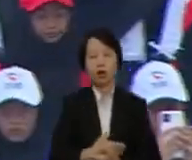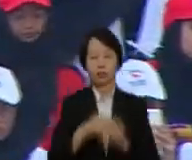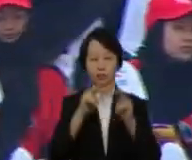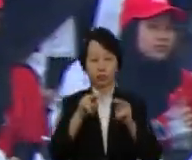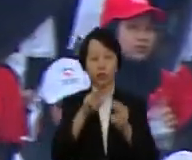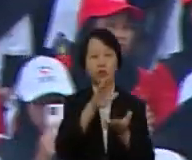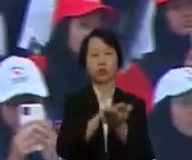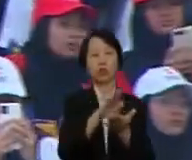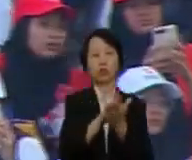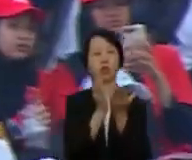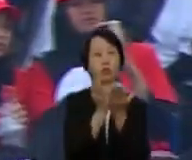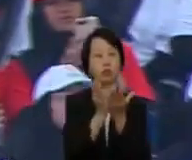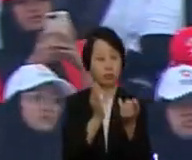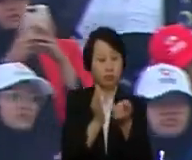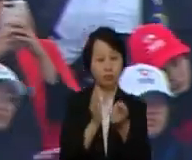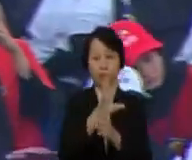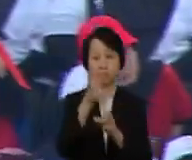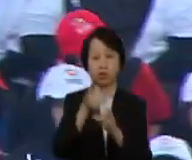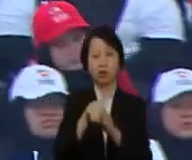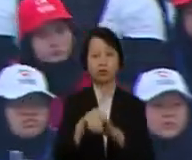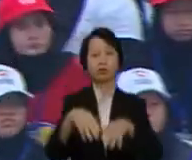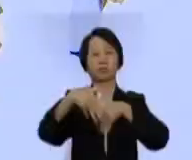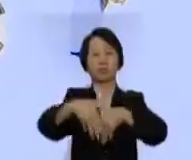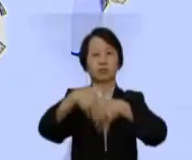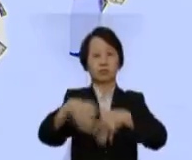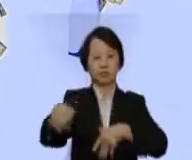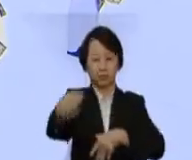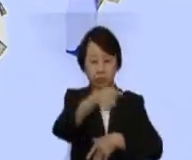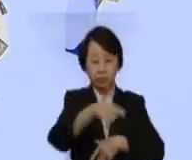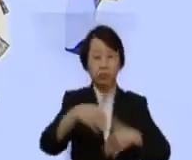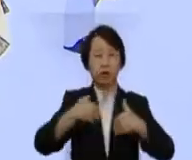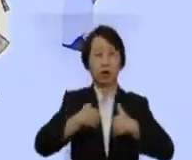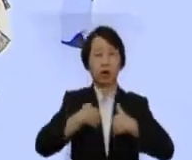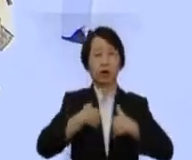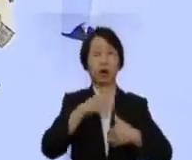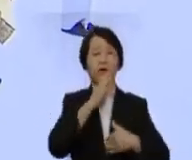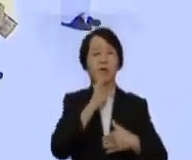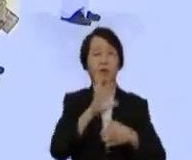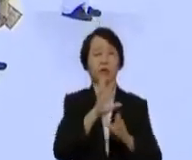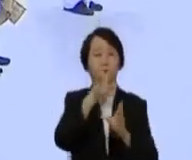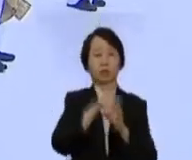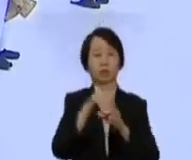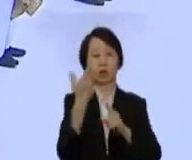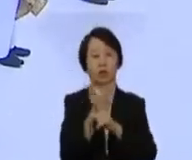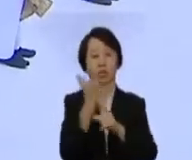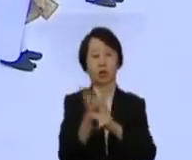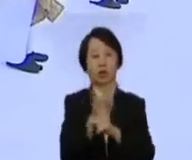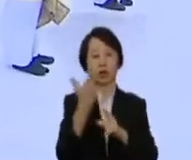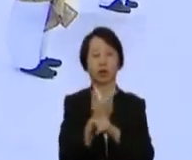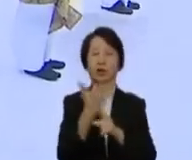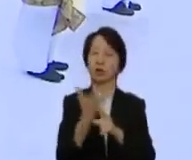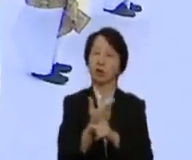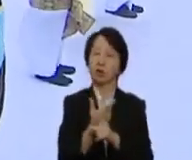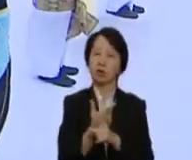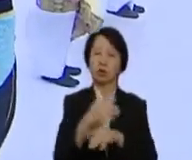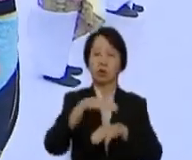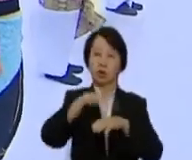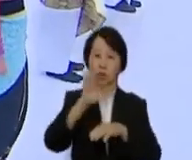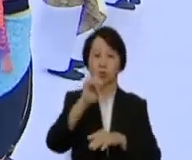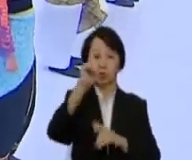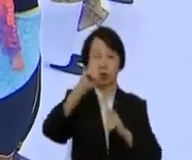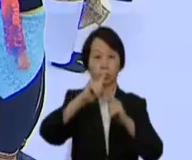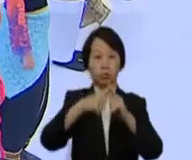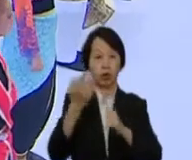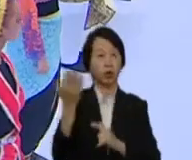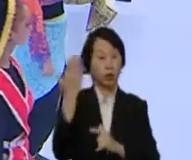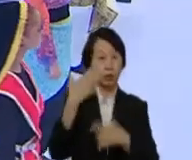peringkat sekolah. Betul. Terutama yang terlibat dengan perbarisan. Mereka sudah dikatakan sudah terlibat dengan latihan ini kira-kira lebih sebulan